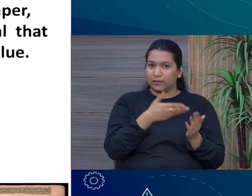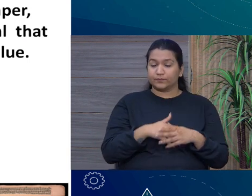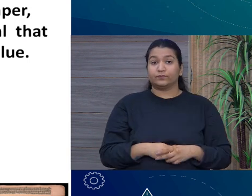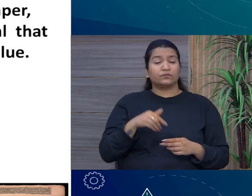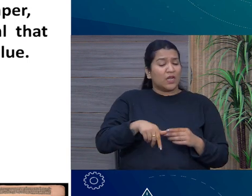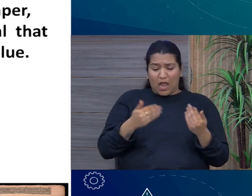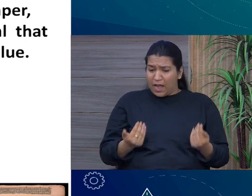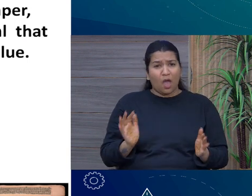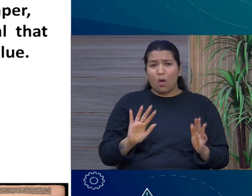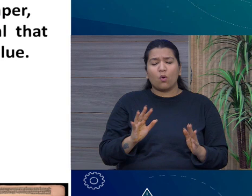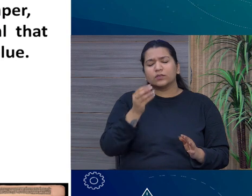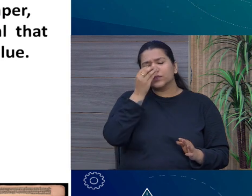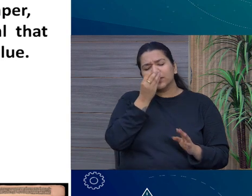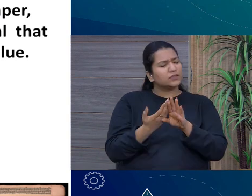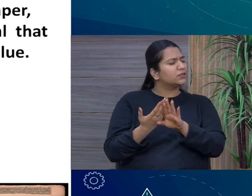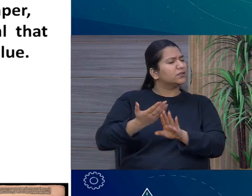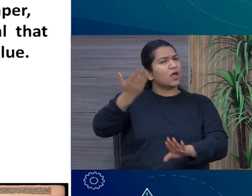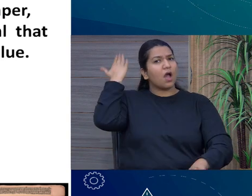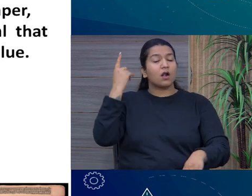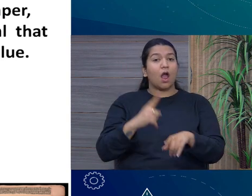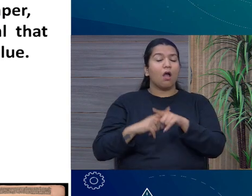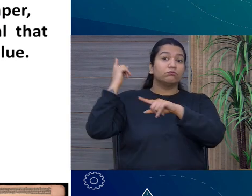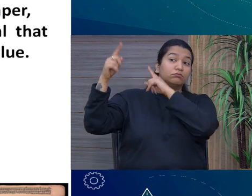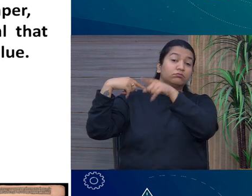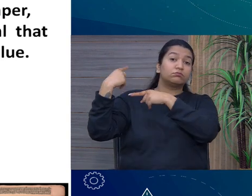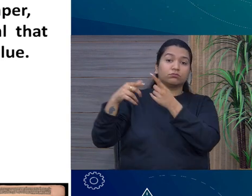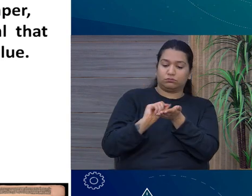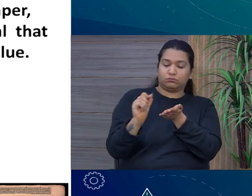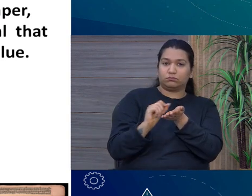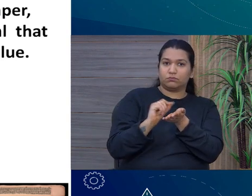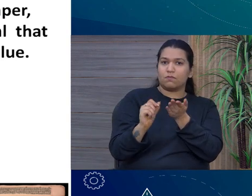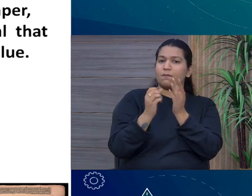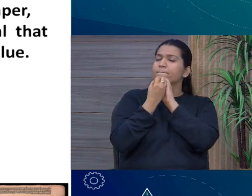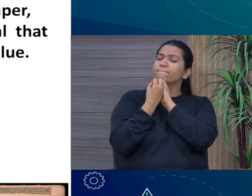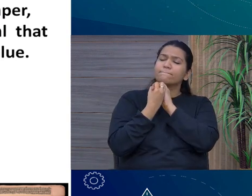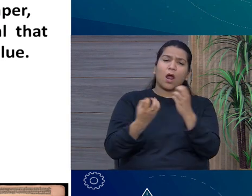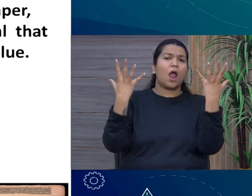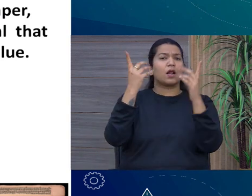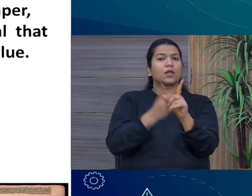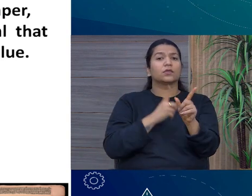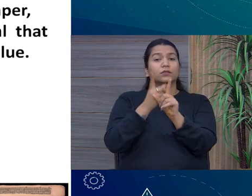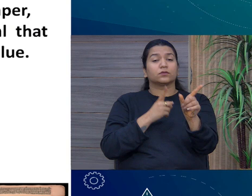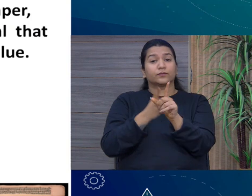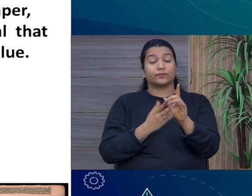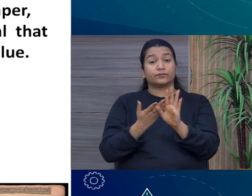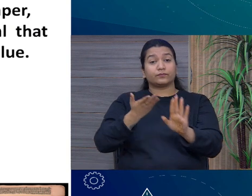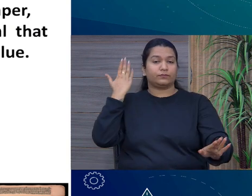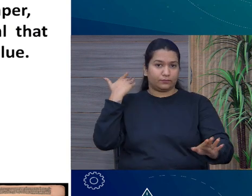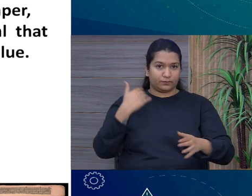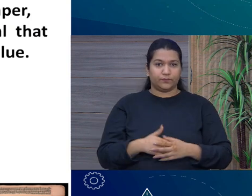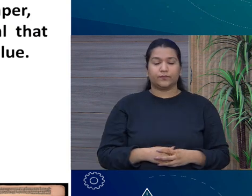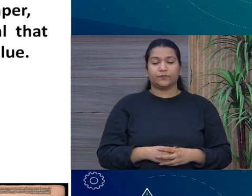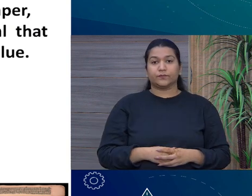से नहीं, बहुत सालों से, बहुत प्रिमिटिव ईयर्स से हमारी संस्कृति में कह सकते हैं कि ये जुड़ा हुआ है।